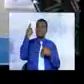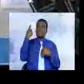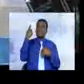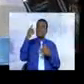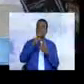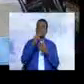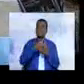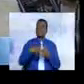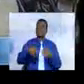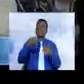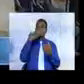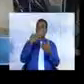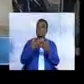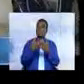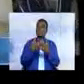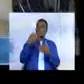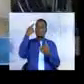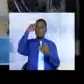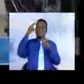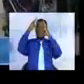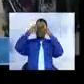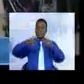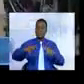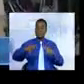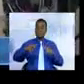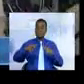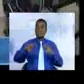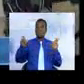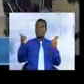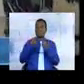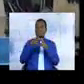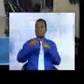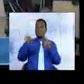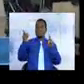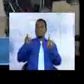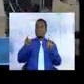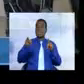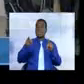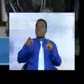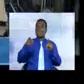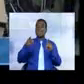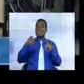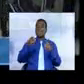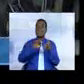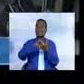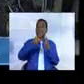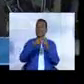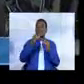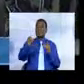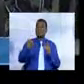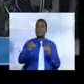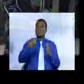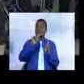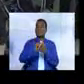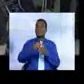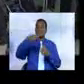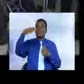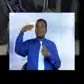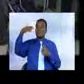qui était essentiel pour ce village, modeste mais significatif. Cet arbre est à la